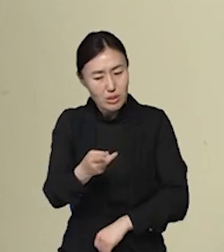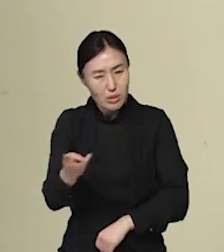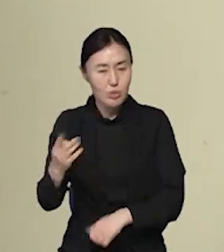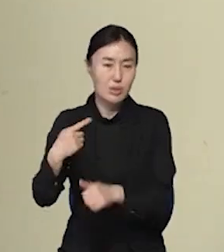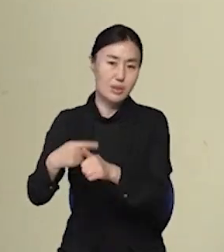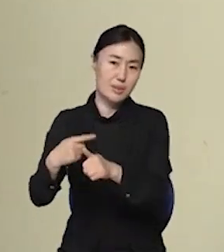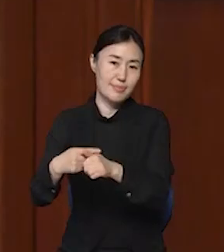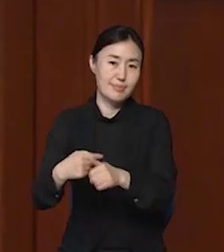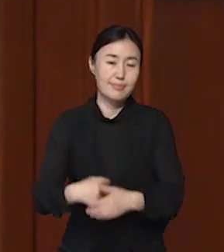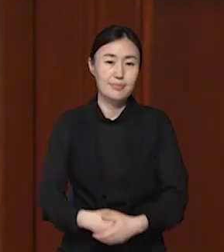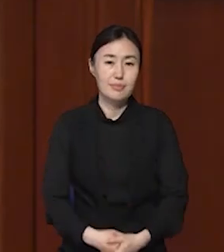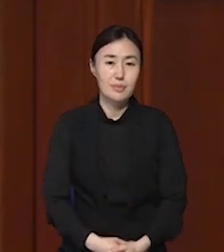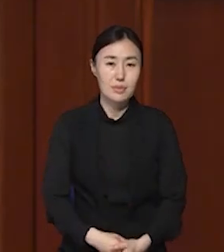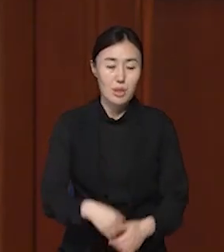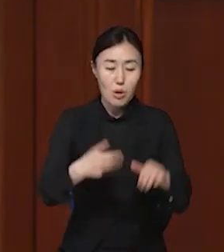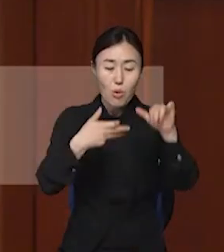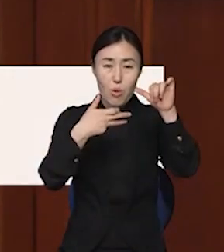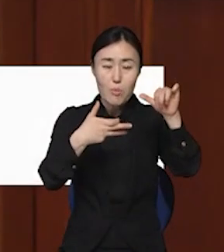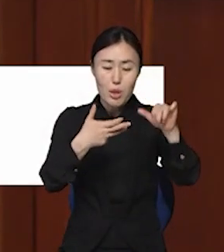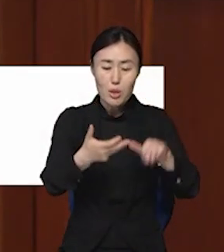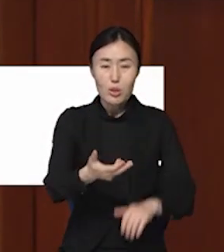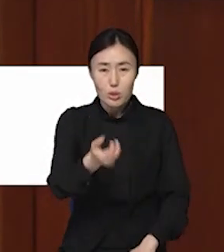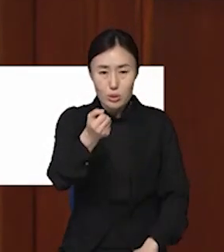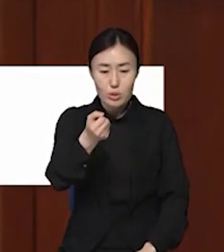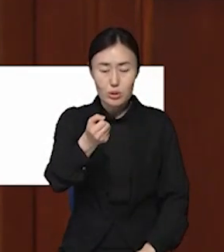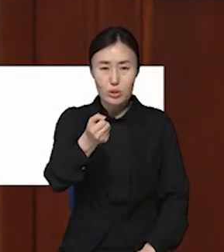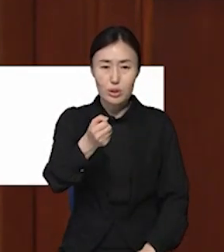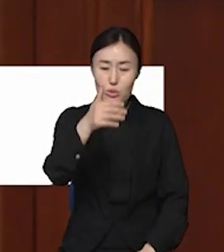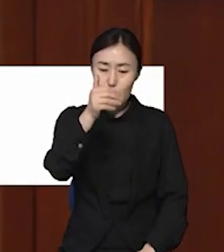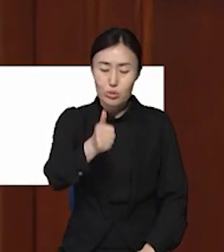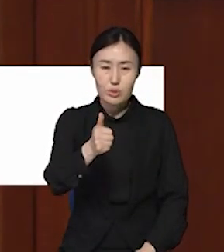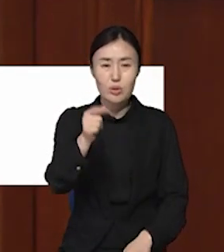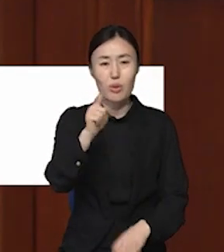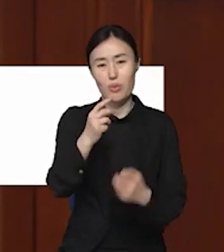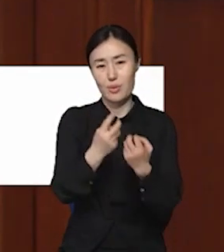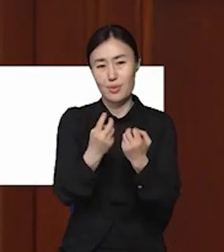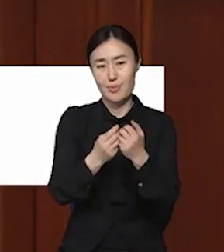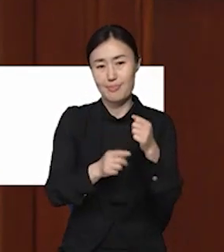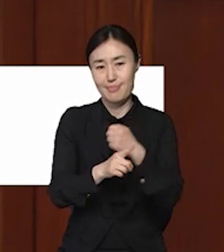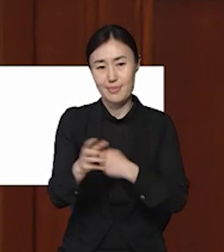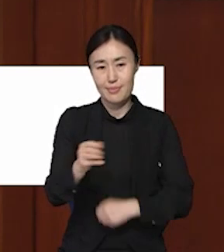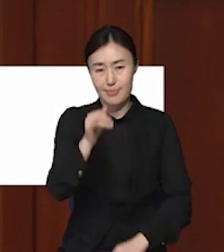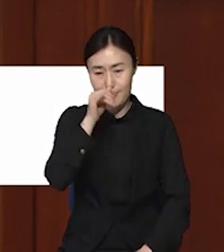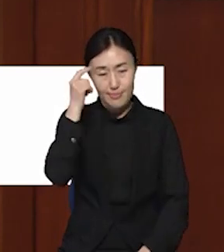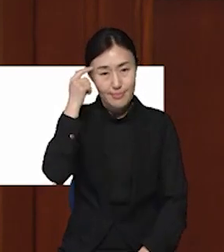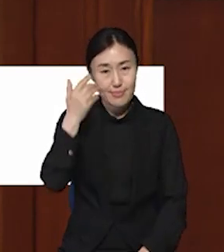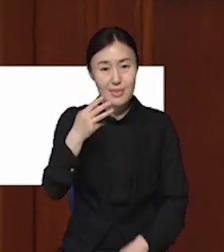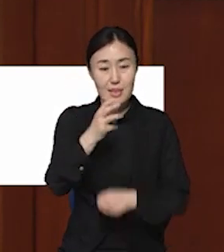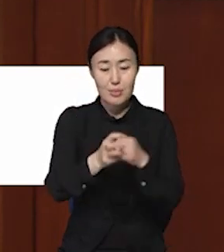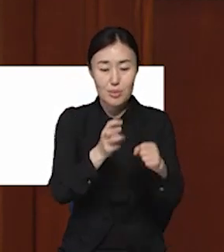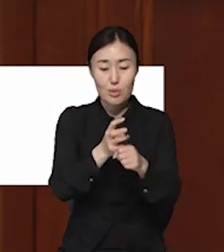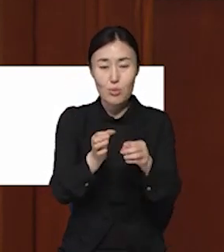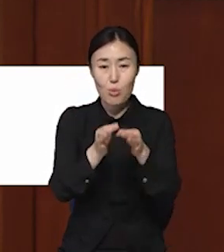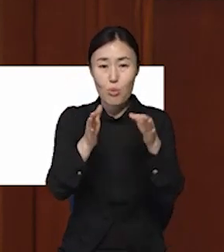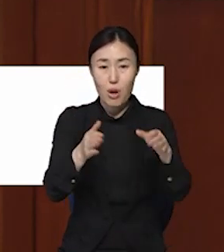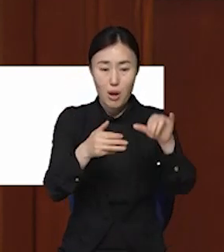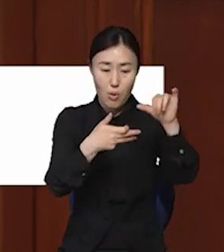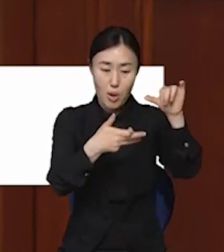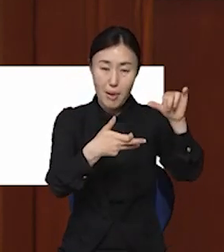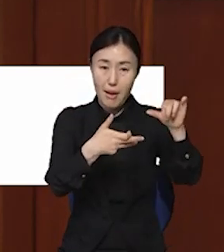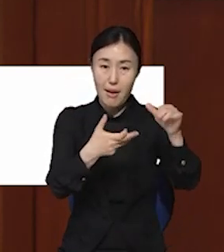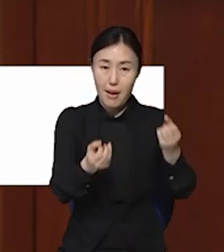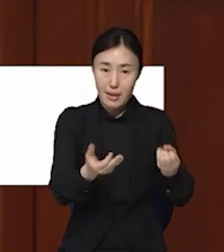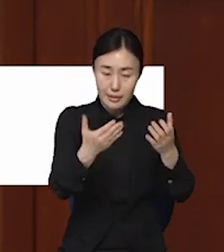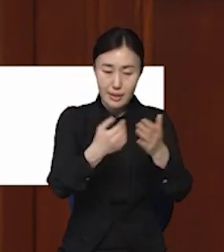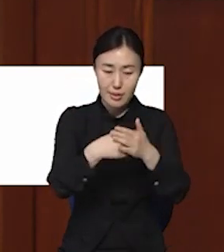지적했습니다. 도대체 5.18의 주인은 어떤 의미입니까? 지난 30년간 5.18 행사를